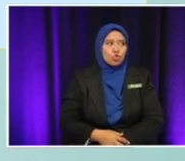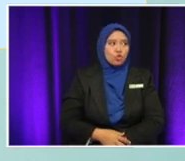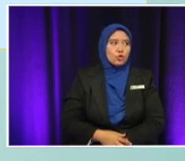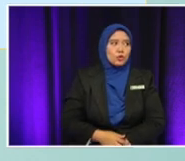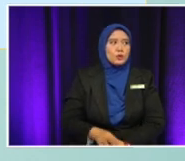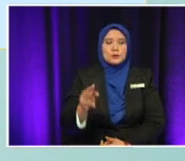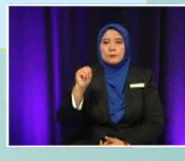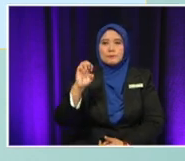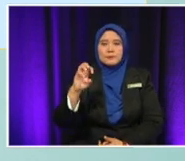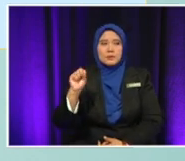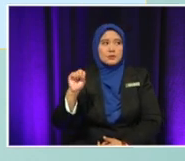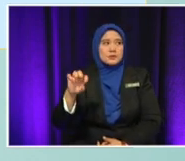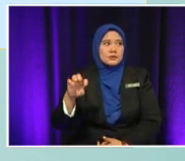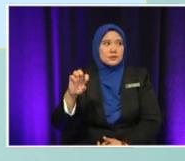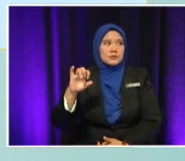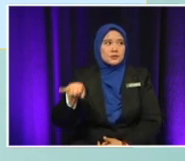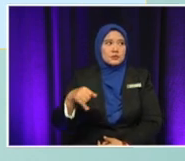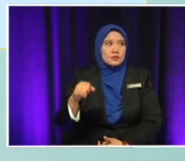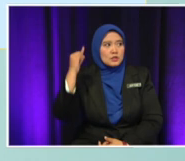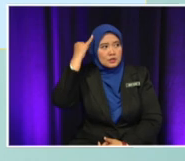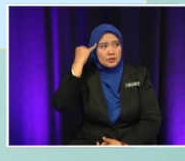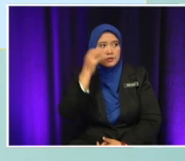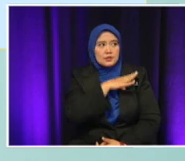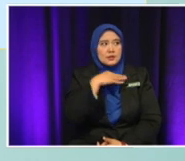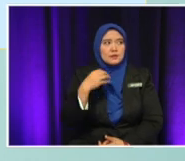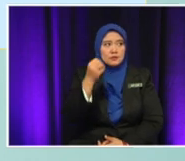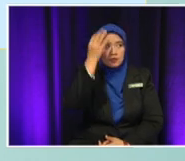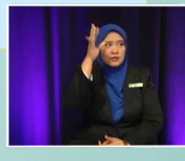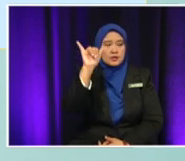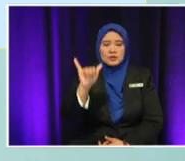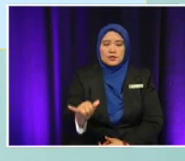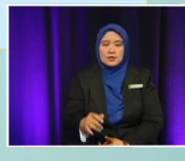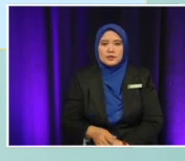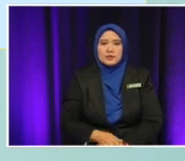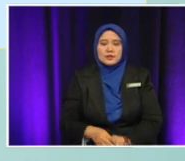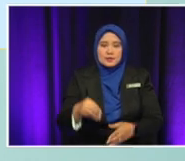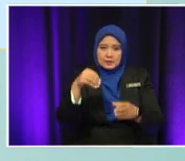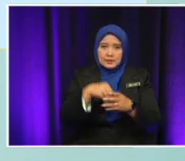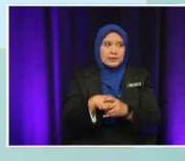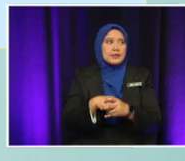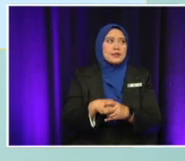Bagaimana ee sebab kalau tidak punya pelanggan tidak yakin dengan produk